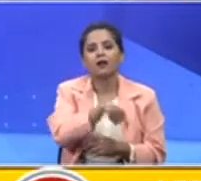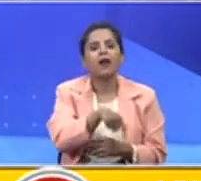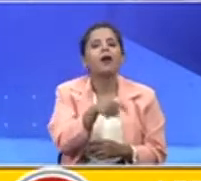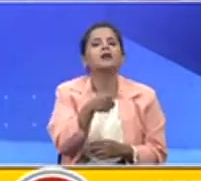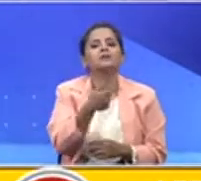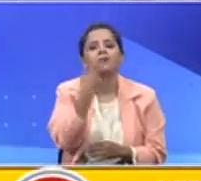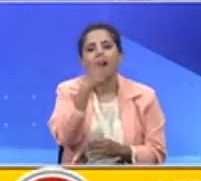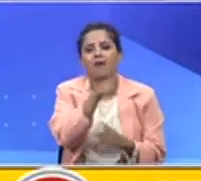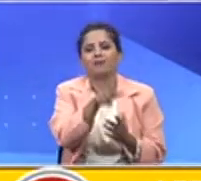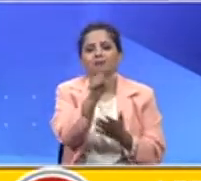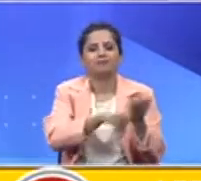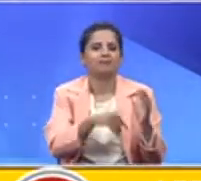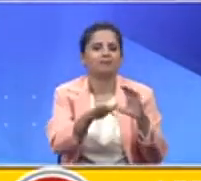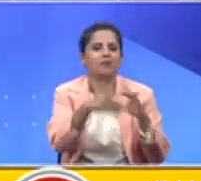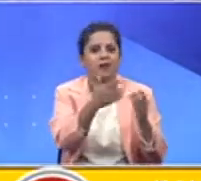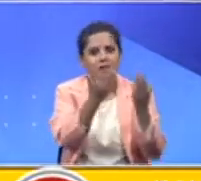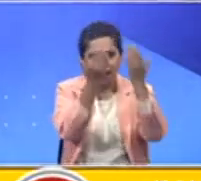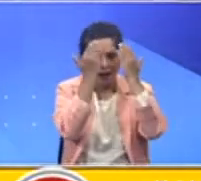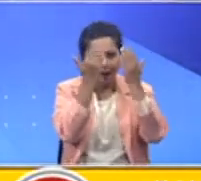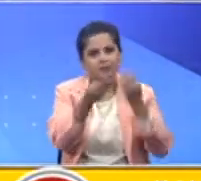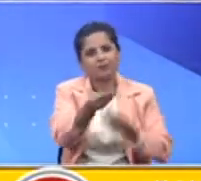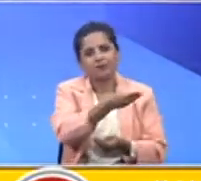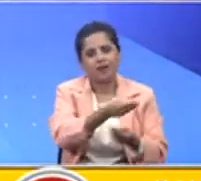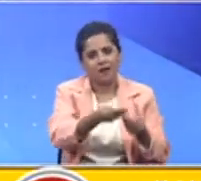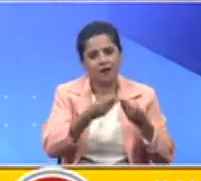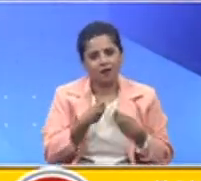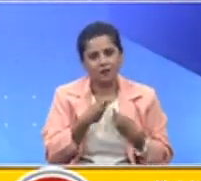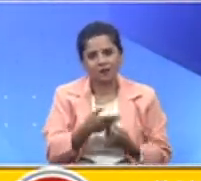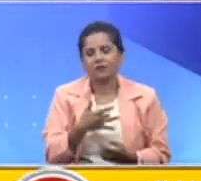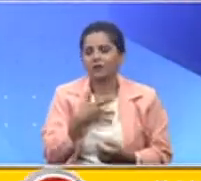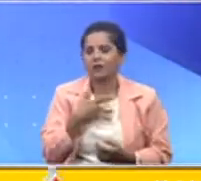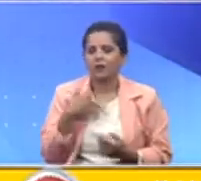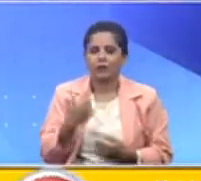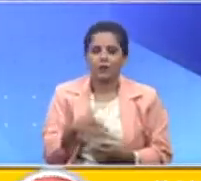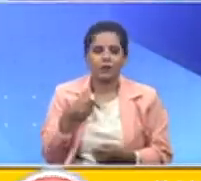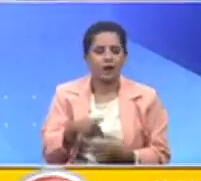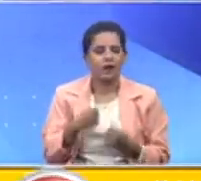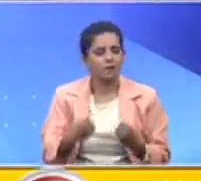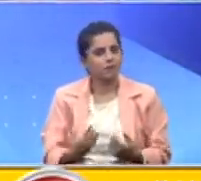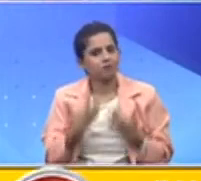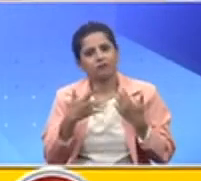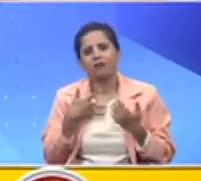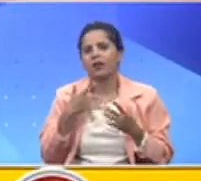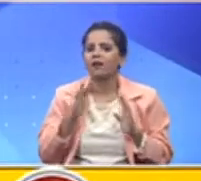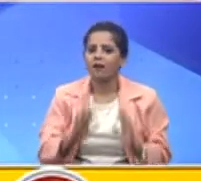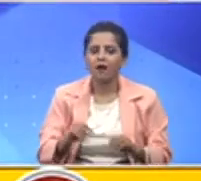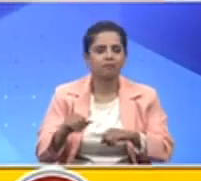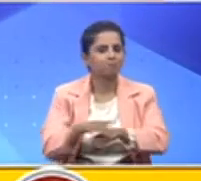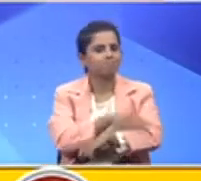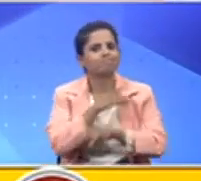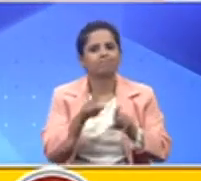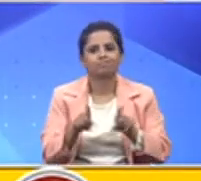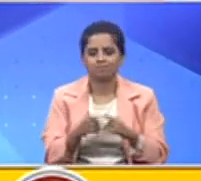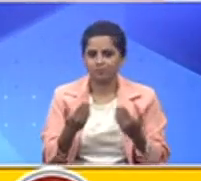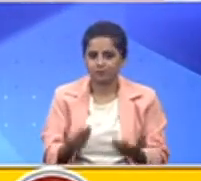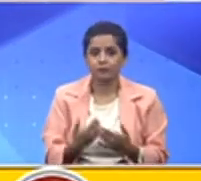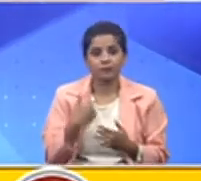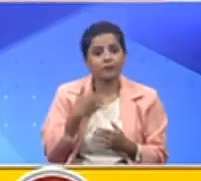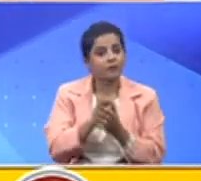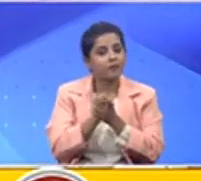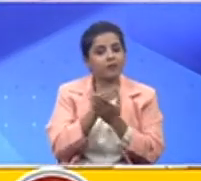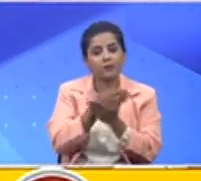लिख कर जो आशिरवाद दिया है वो अपने आप में बहुत प्रह रख है मेरे प्यारे